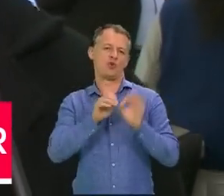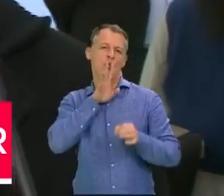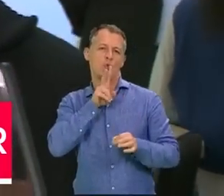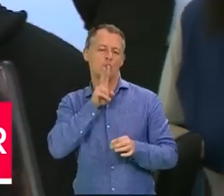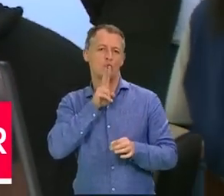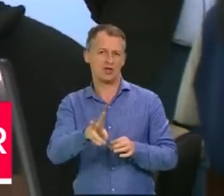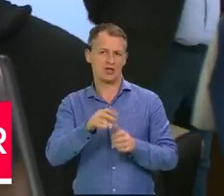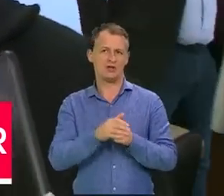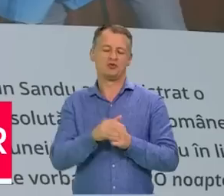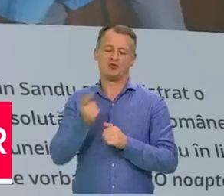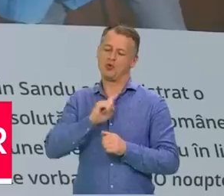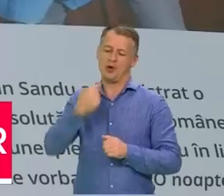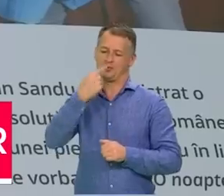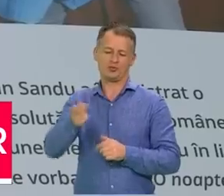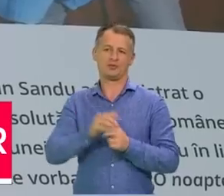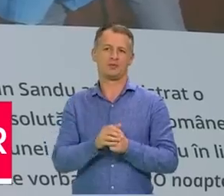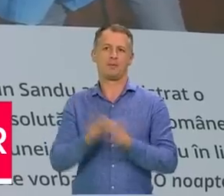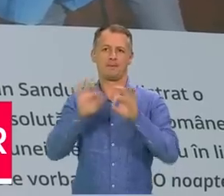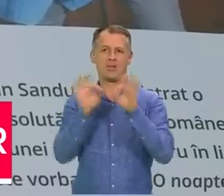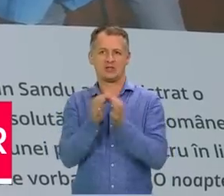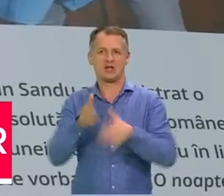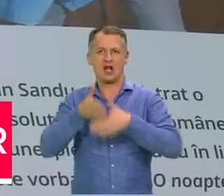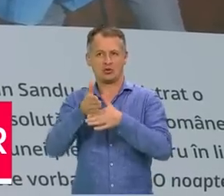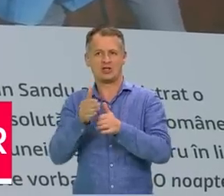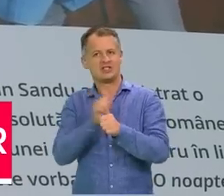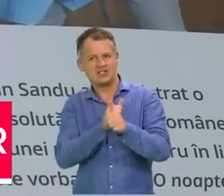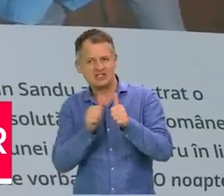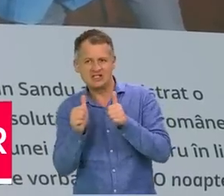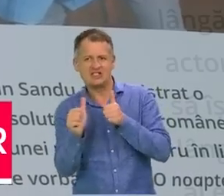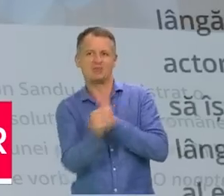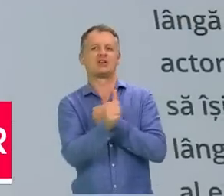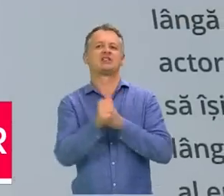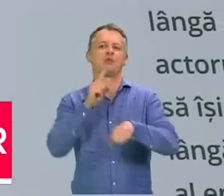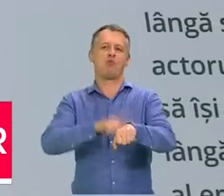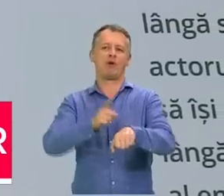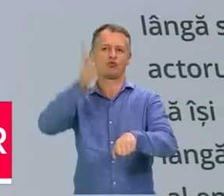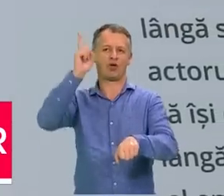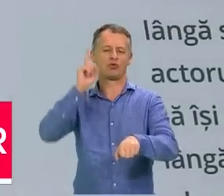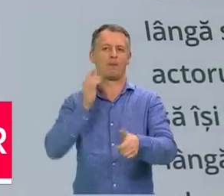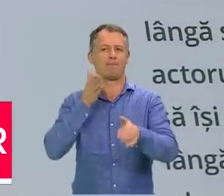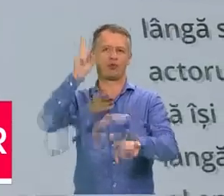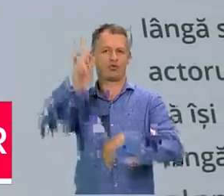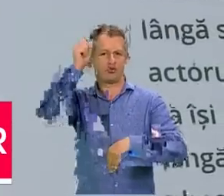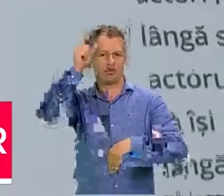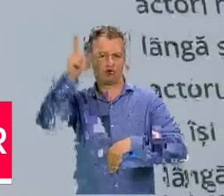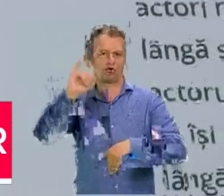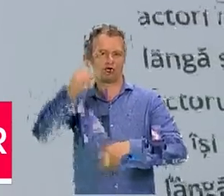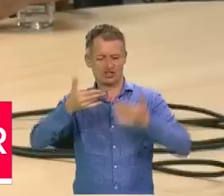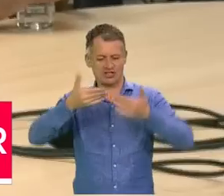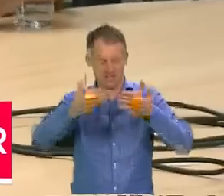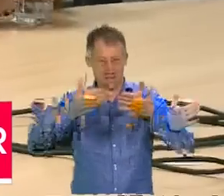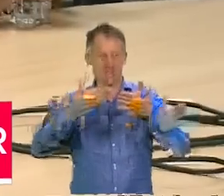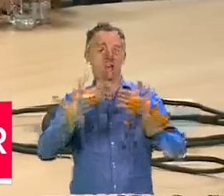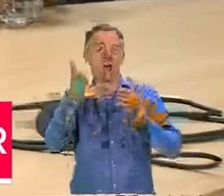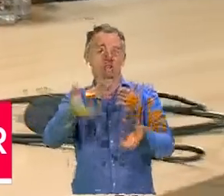N-am zis niciodată acest lucru. Părinții l-au ajutat să depășească acel moment prin inteligență și deschidere. Așa se face că